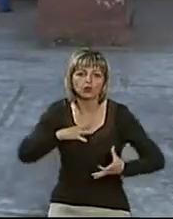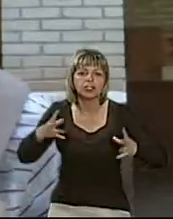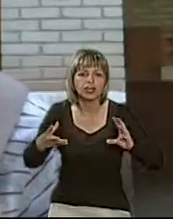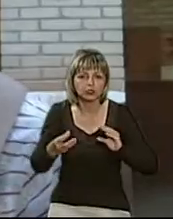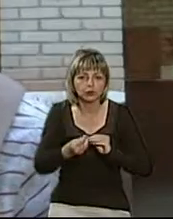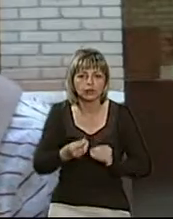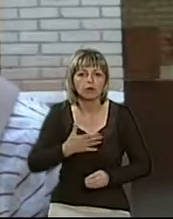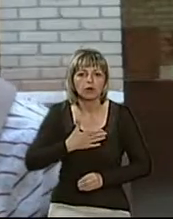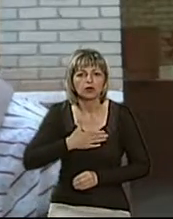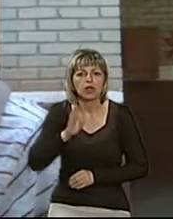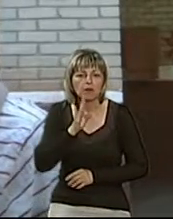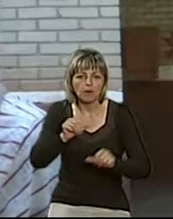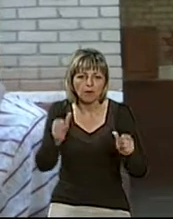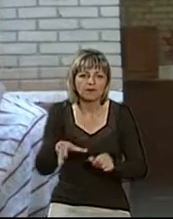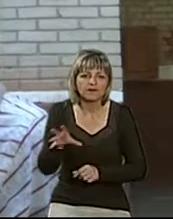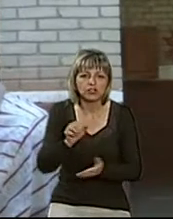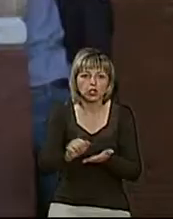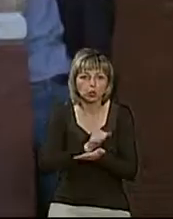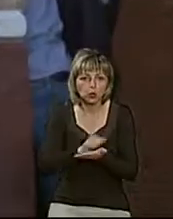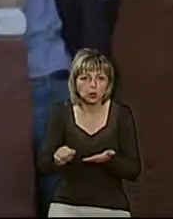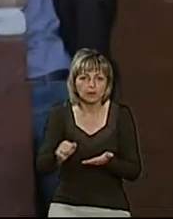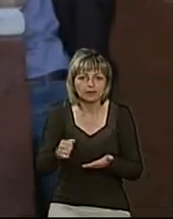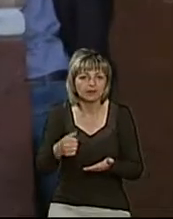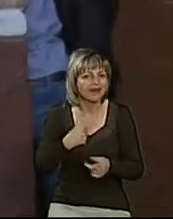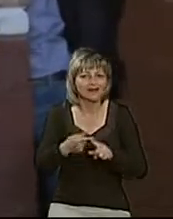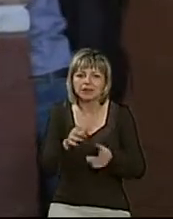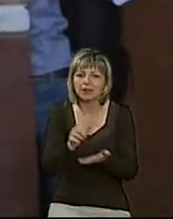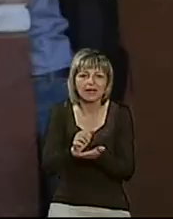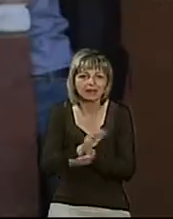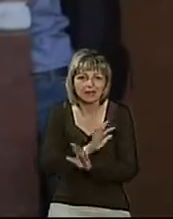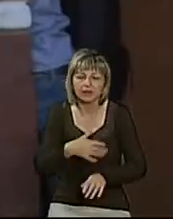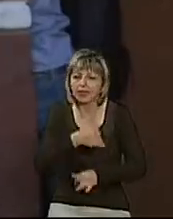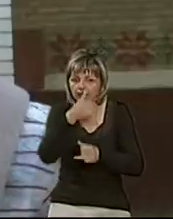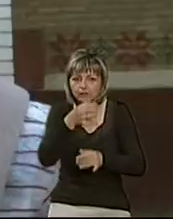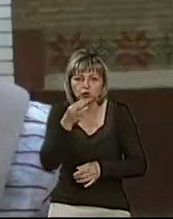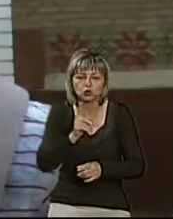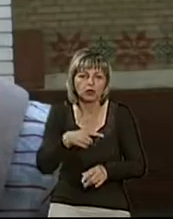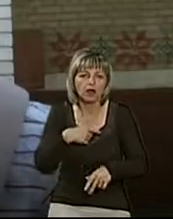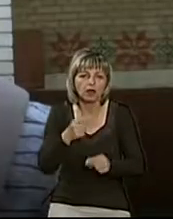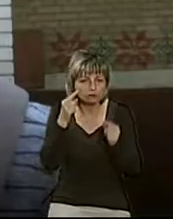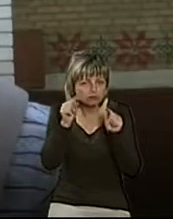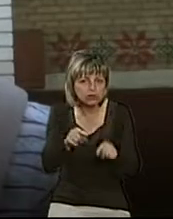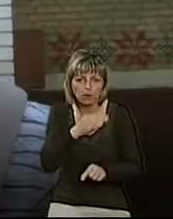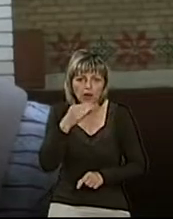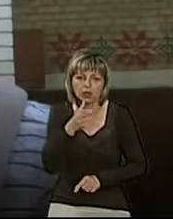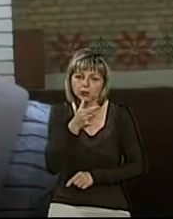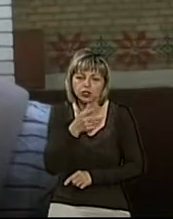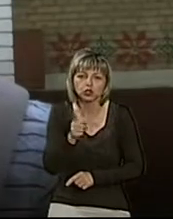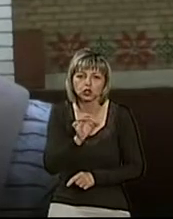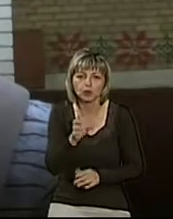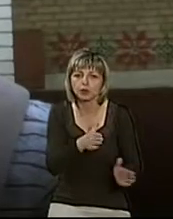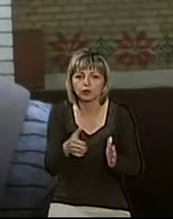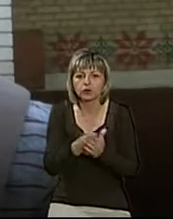результат. Моя мама оформила всі документи, я навіть цим не займався. Я не можу сказати, що я приділяв багато часу підготовці до